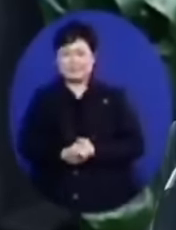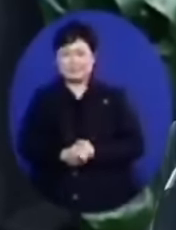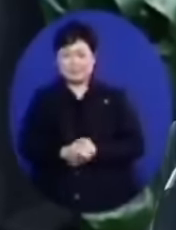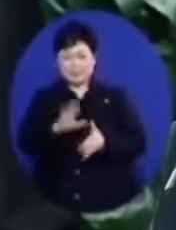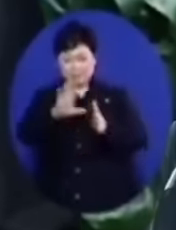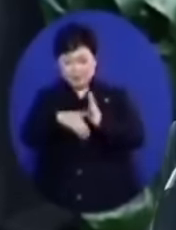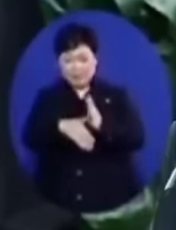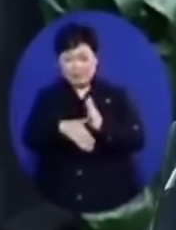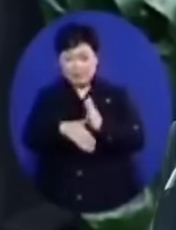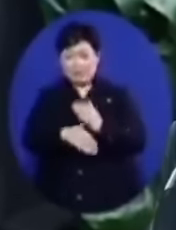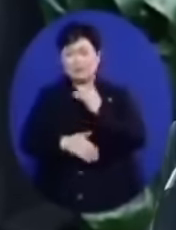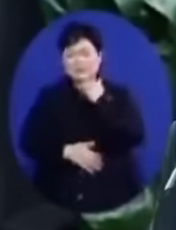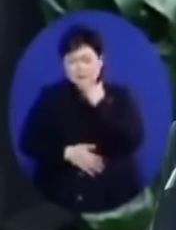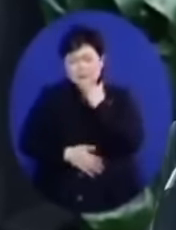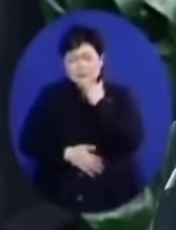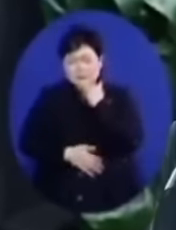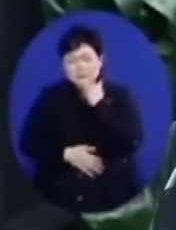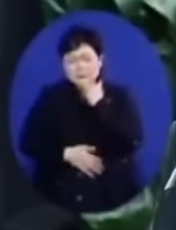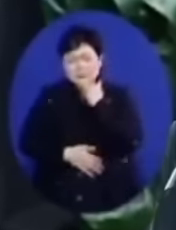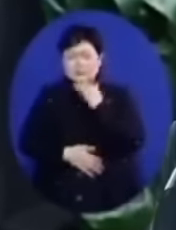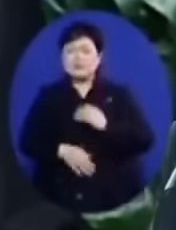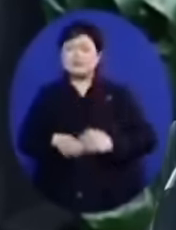그때 기다린다는 것이 얼마나